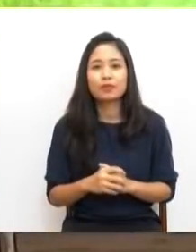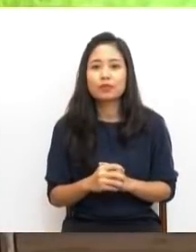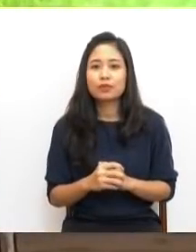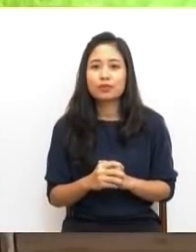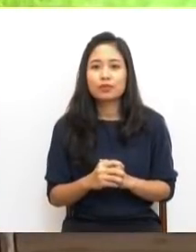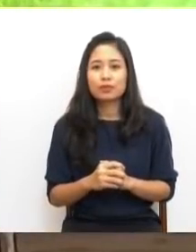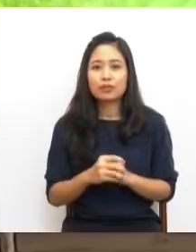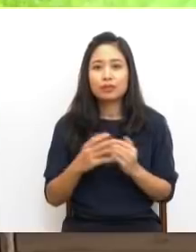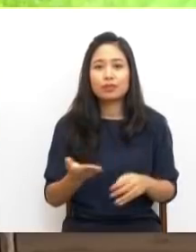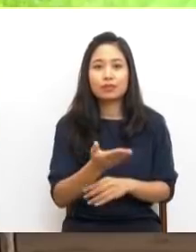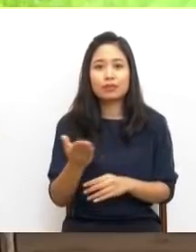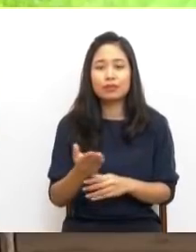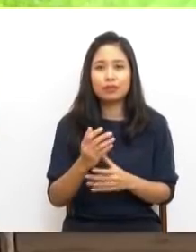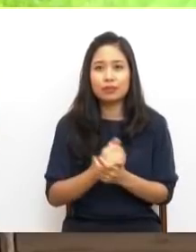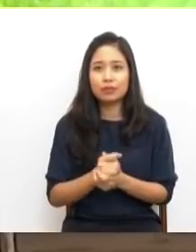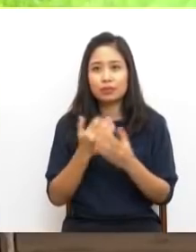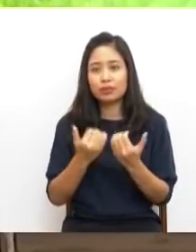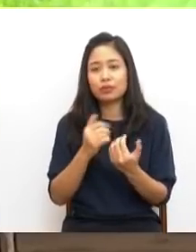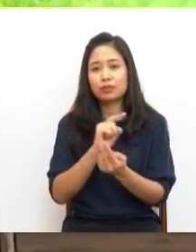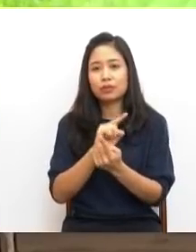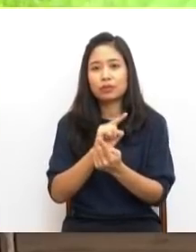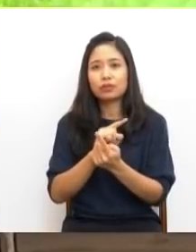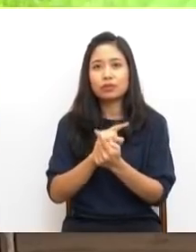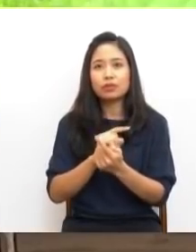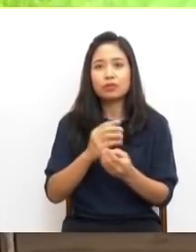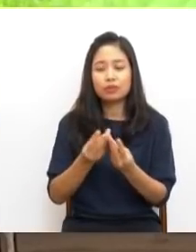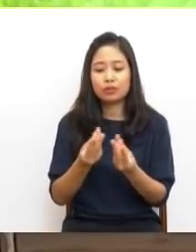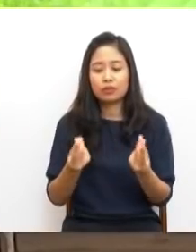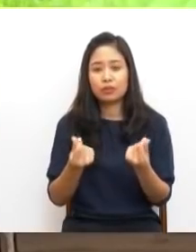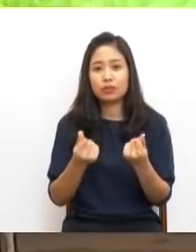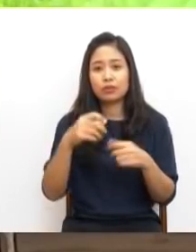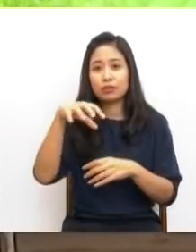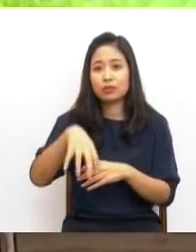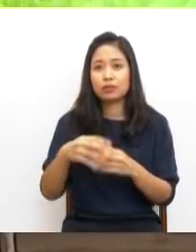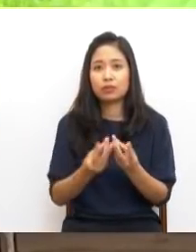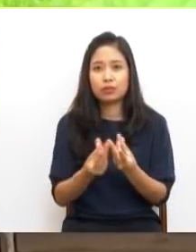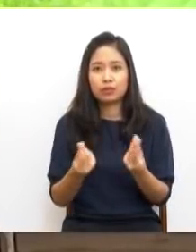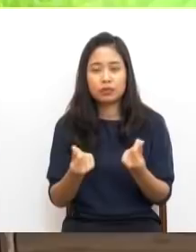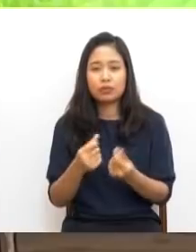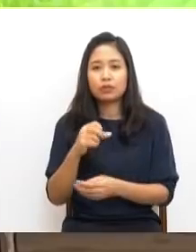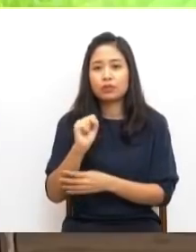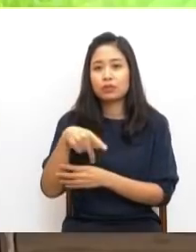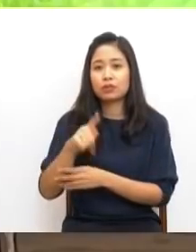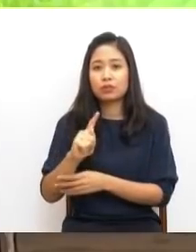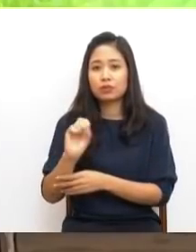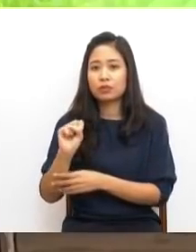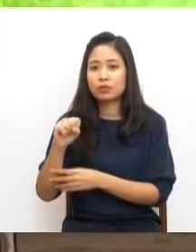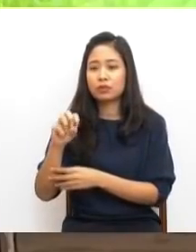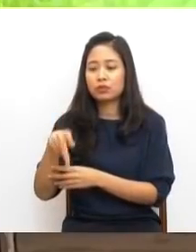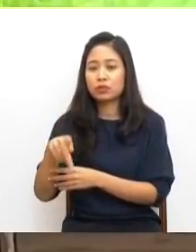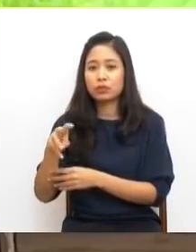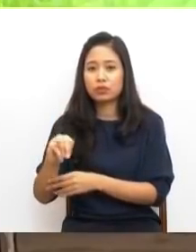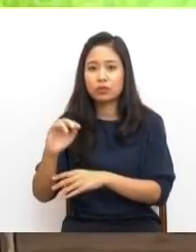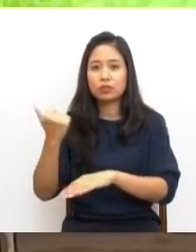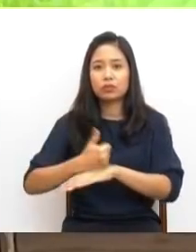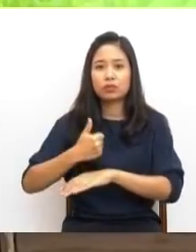ครับสวัสดีครับท่านผู้อำนวยการสำนักงานเขตพื้นที่การศึกษาทั้งประถมและมัธยมท่านผู้อำนวยการส